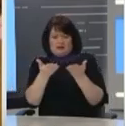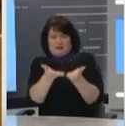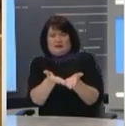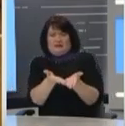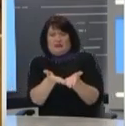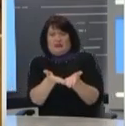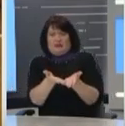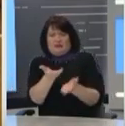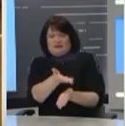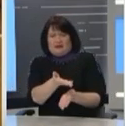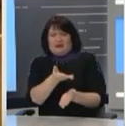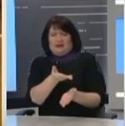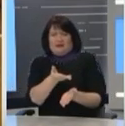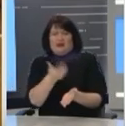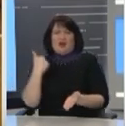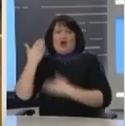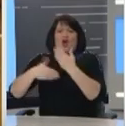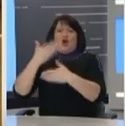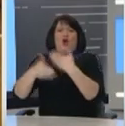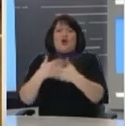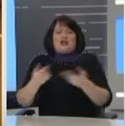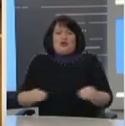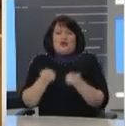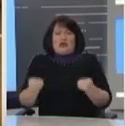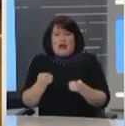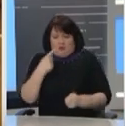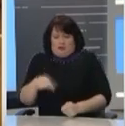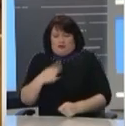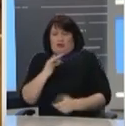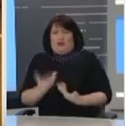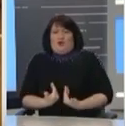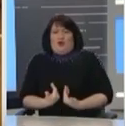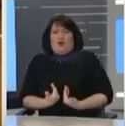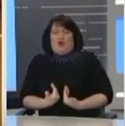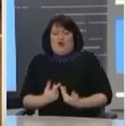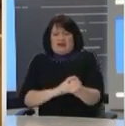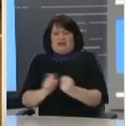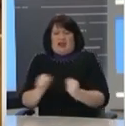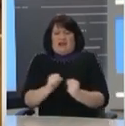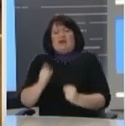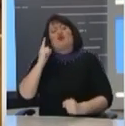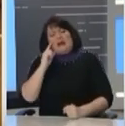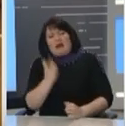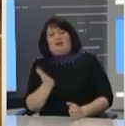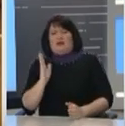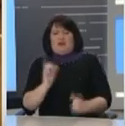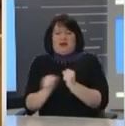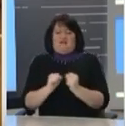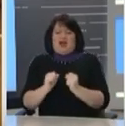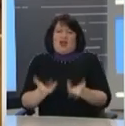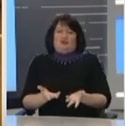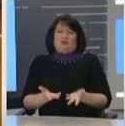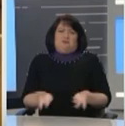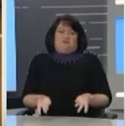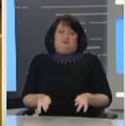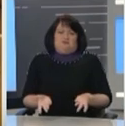Αυτοί εδώ είναι, αυτοί εδώ οι κύριοι που κυβερνήσαν όλα τα προηγούμενα χρόνια. Προσβάλλονται. Αλλά ο εκνευρισμός είναι λογικός. Ο